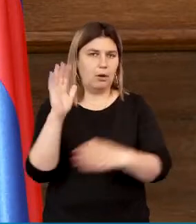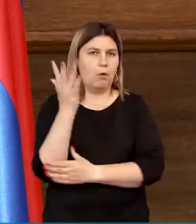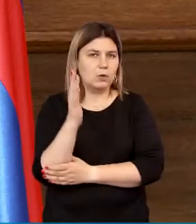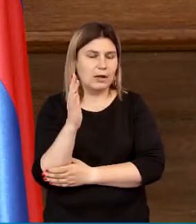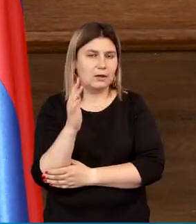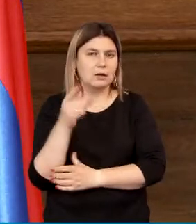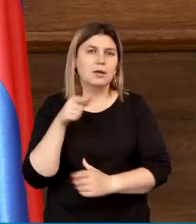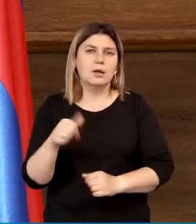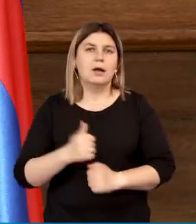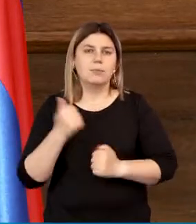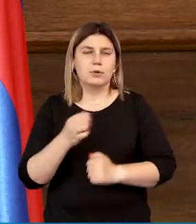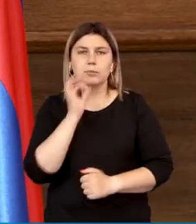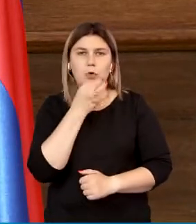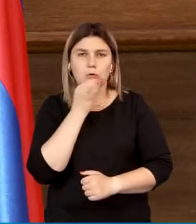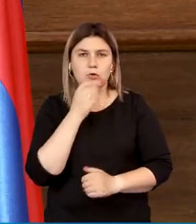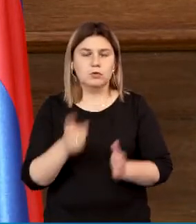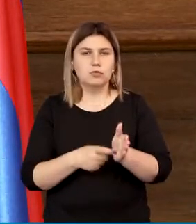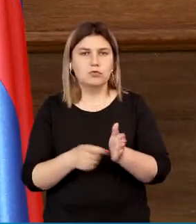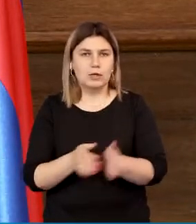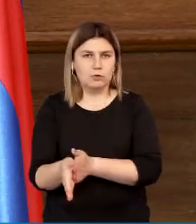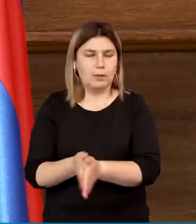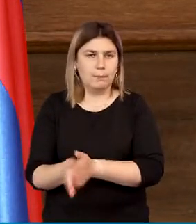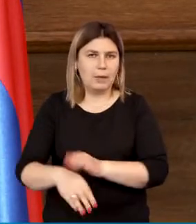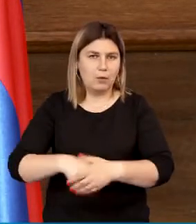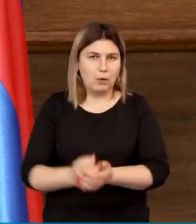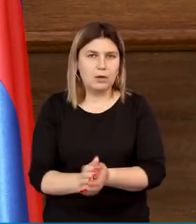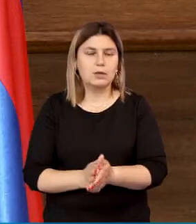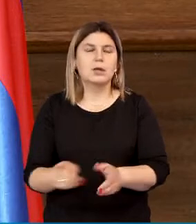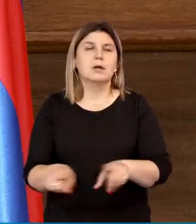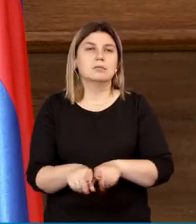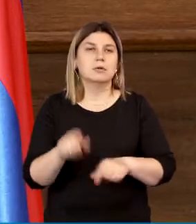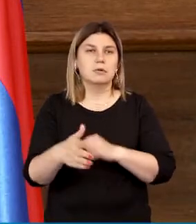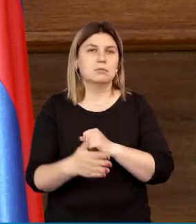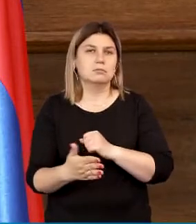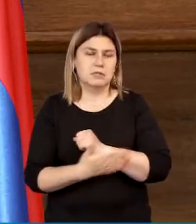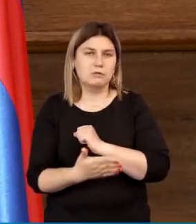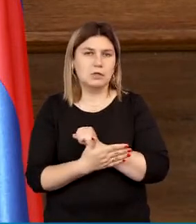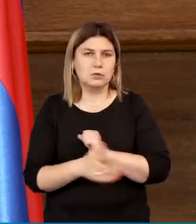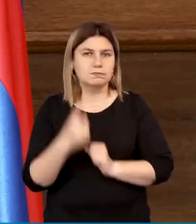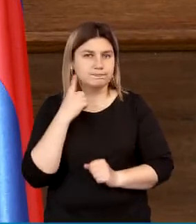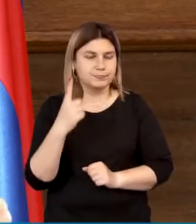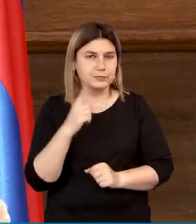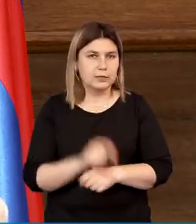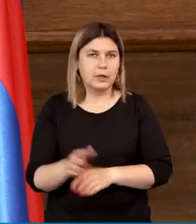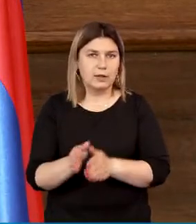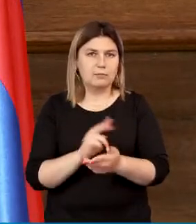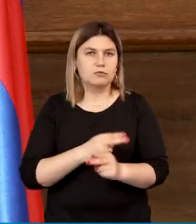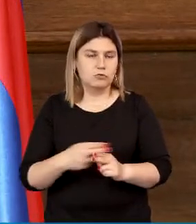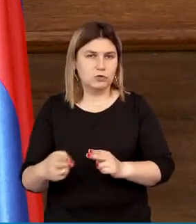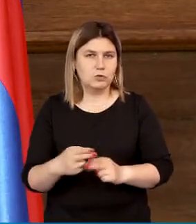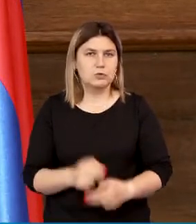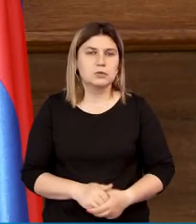aby nasza młodzież często myła ręce i stosowała się do tych zasad dezynfekcji, które w szkołach będą obowiązywać.